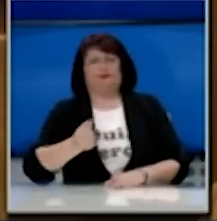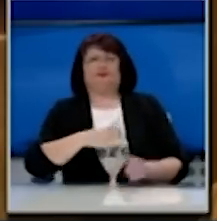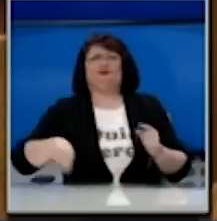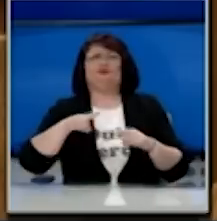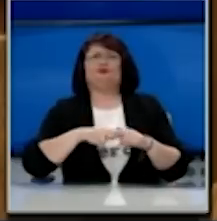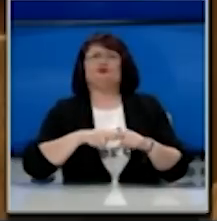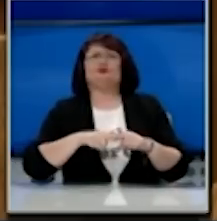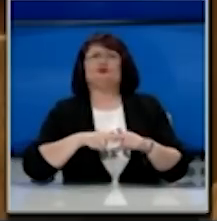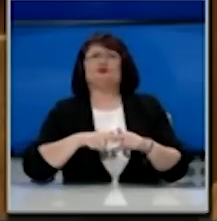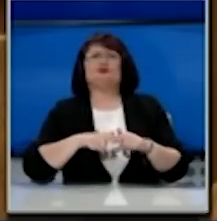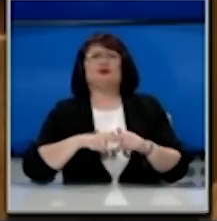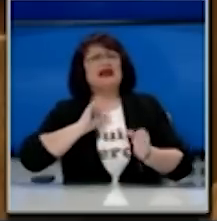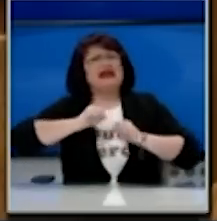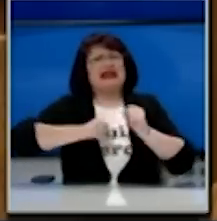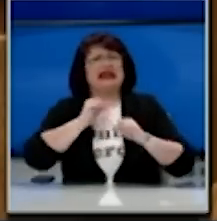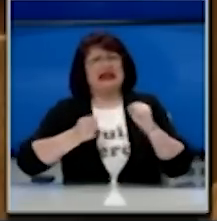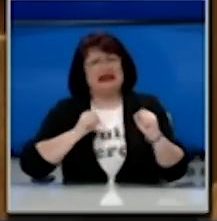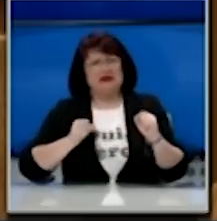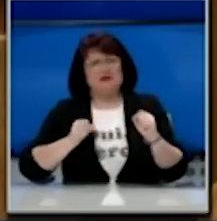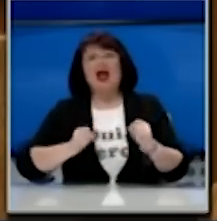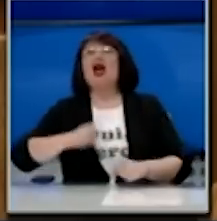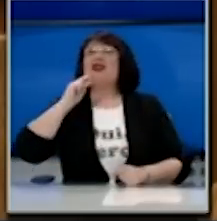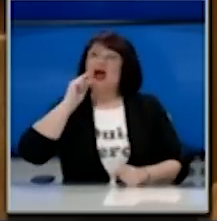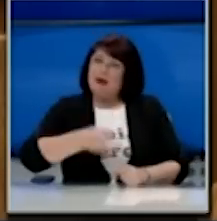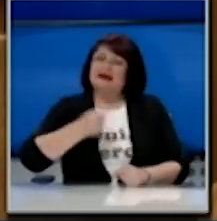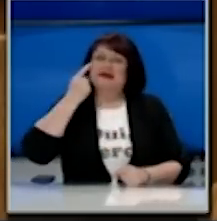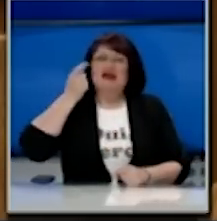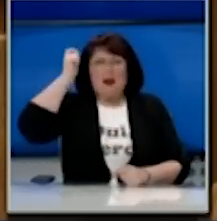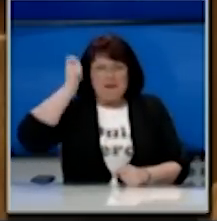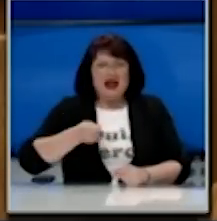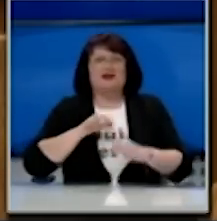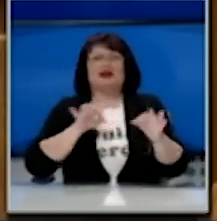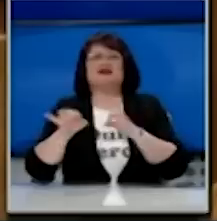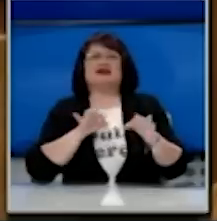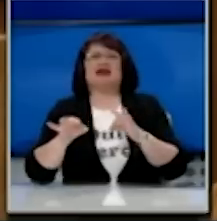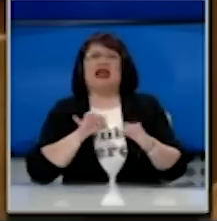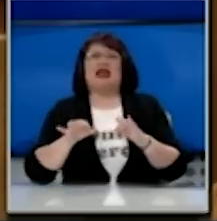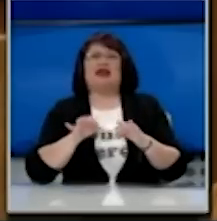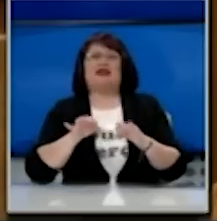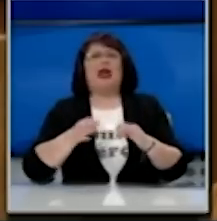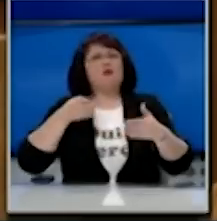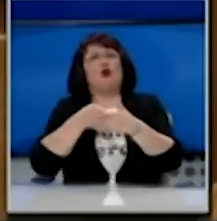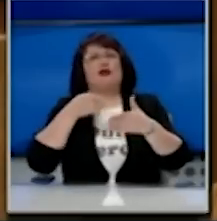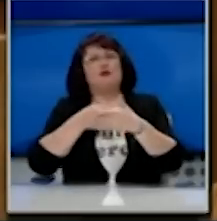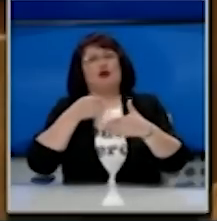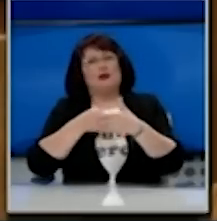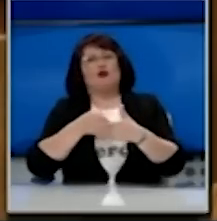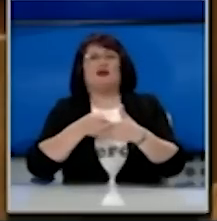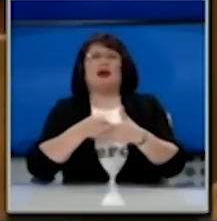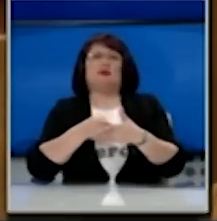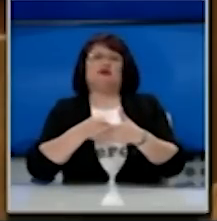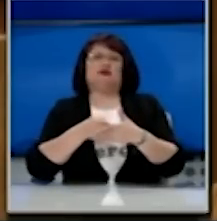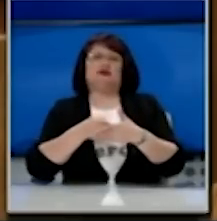μας οργανωμένο κίνημα και θα απαντήσει και στα απαράδεκτα σχέδια που ορθώνουν νέα εμπόδια, νέους φραγμούς